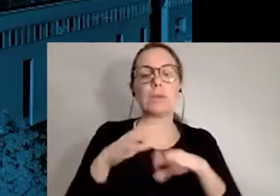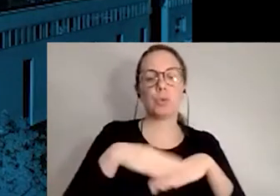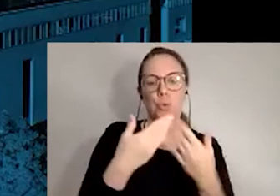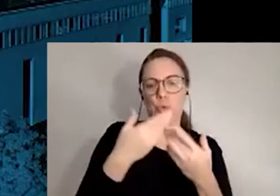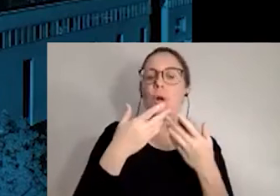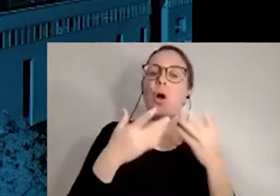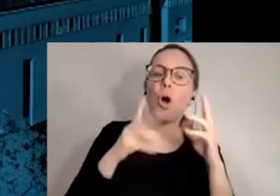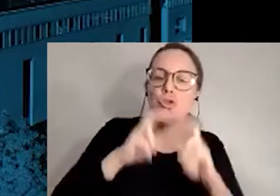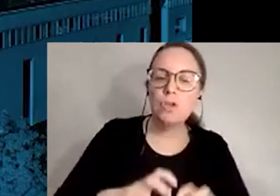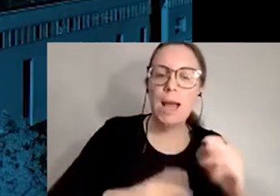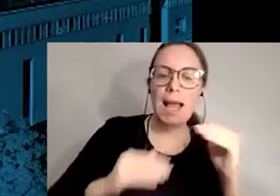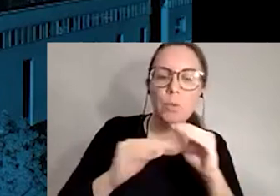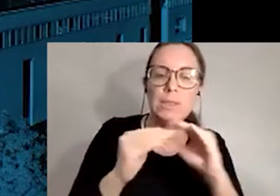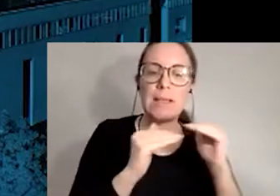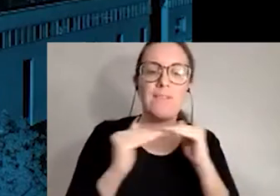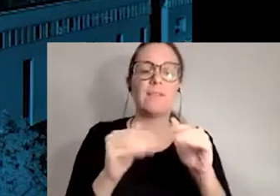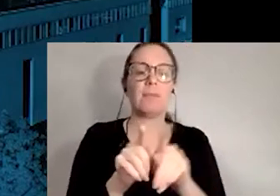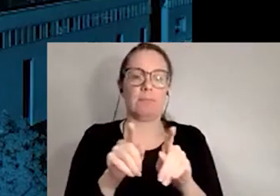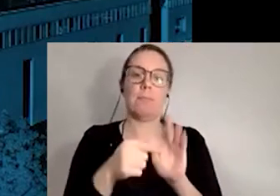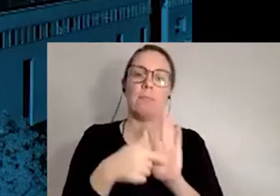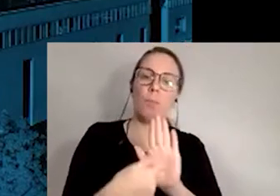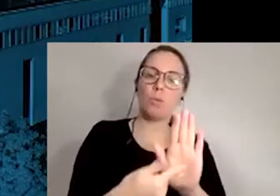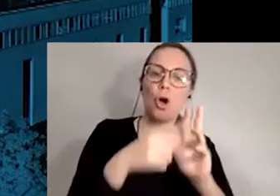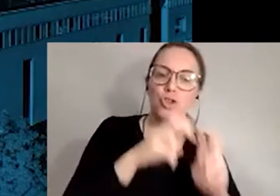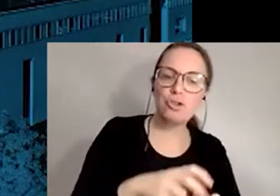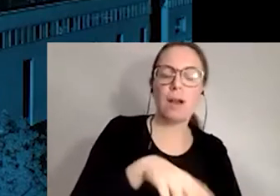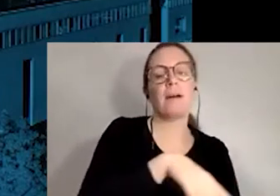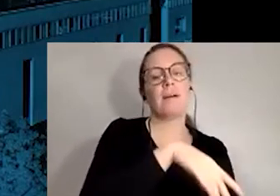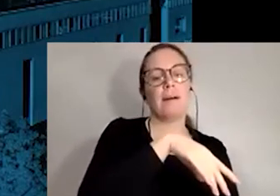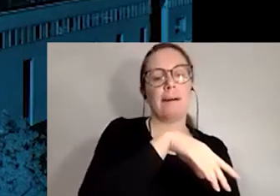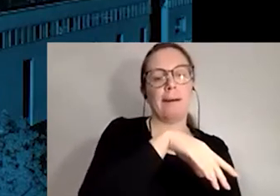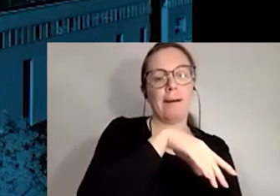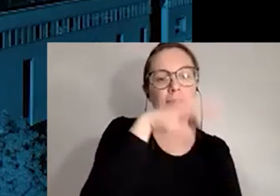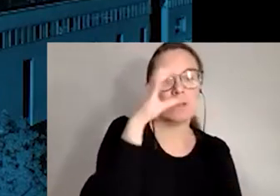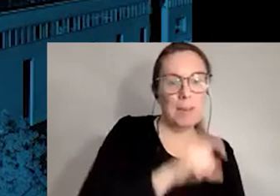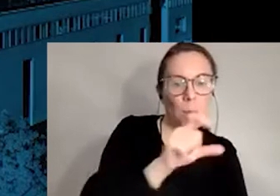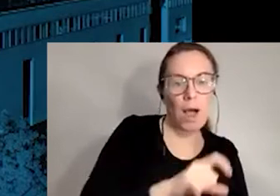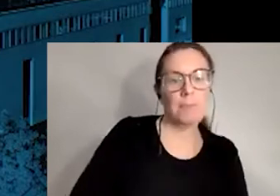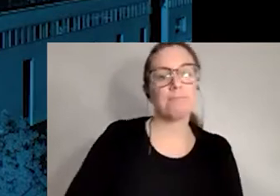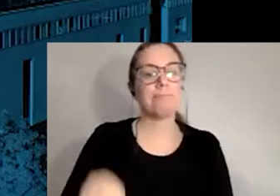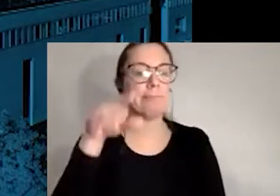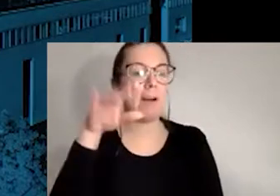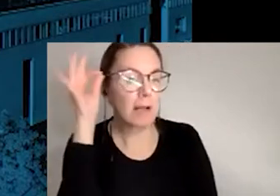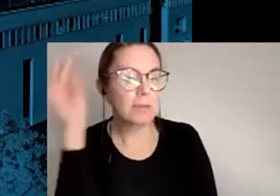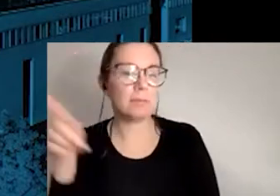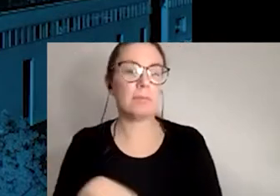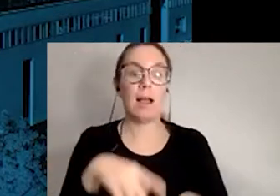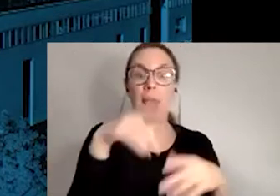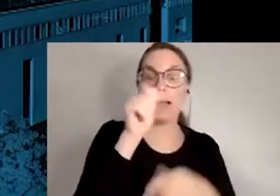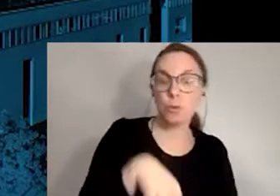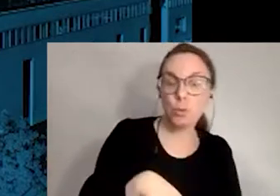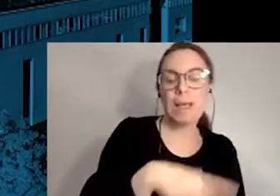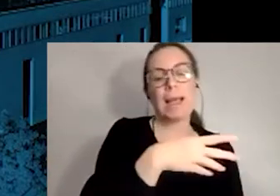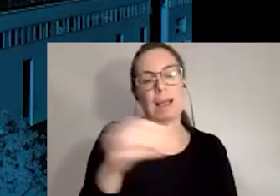québécoises et françaises en français et en langue des signes. J'insiste en français et en langue des signes, il n'y a pas uniquement